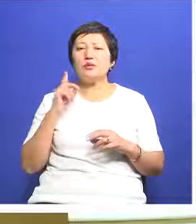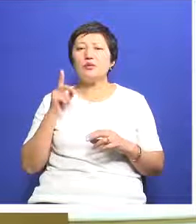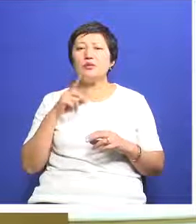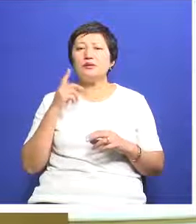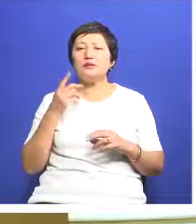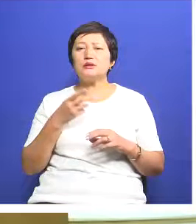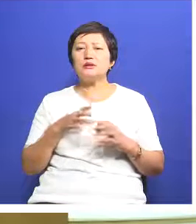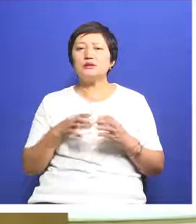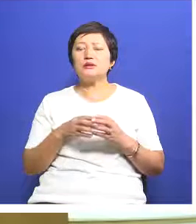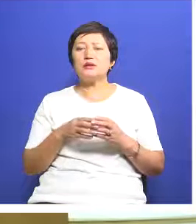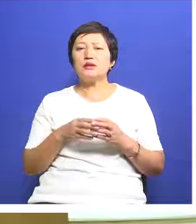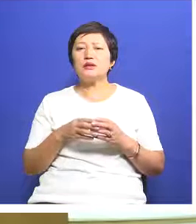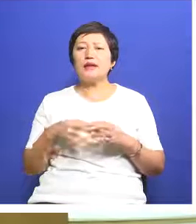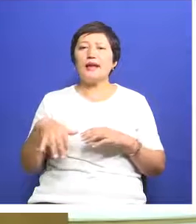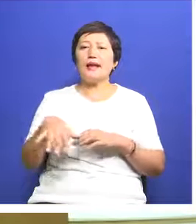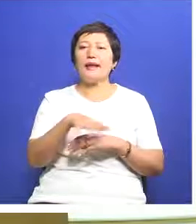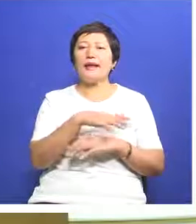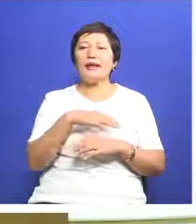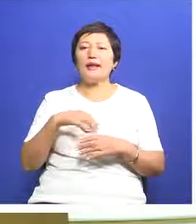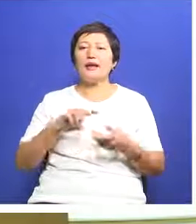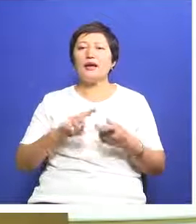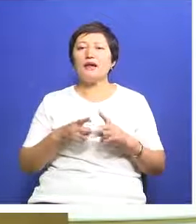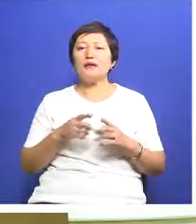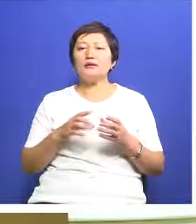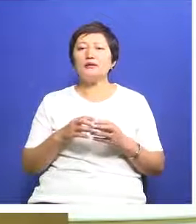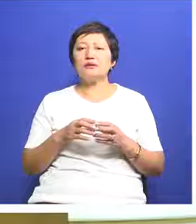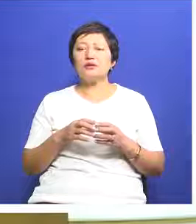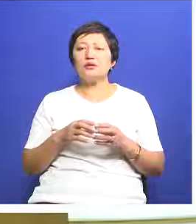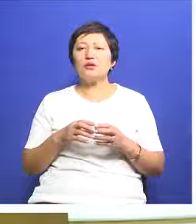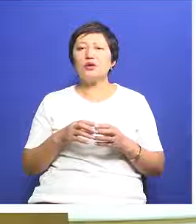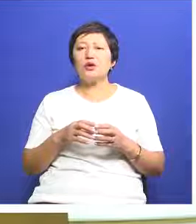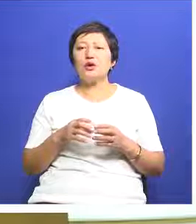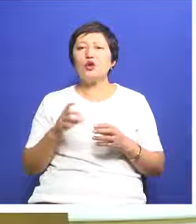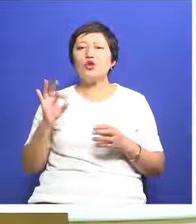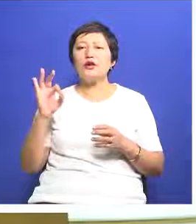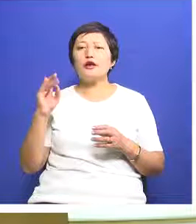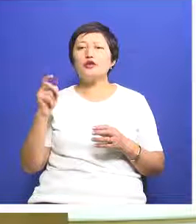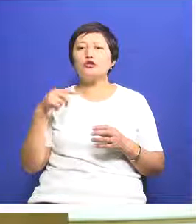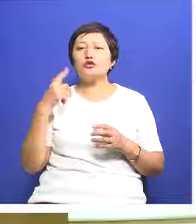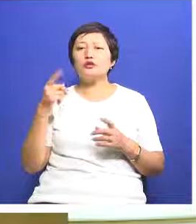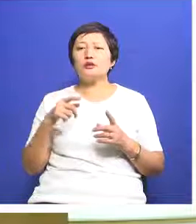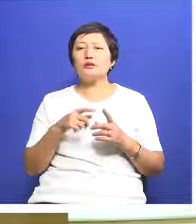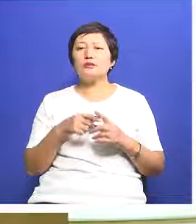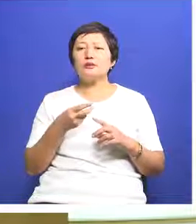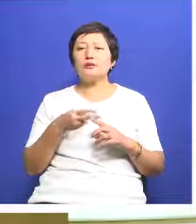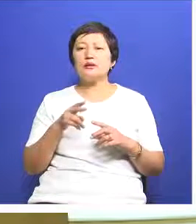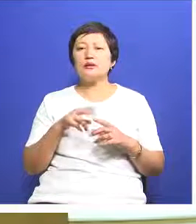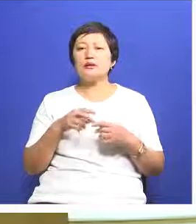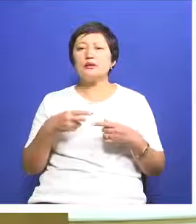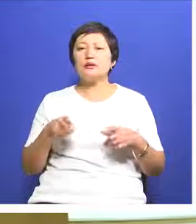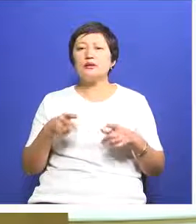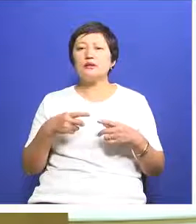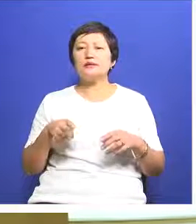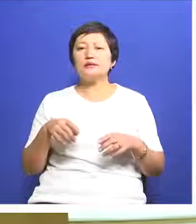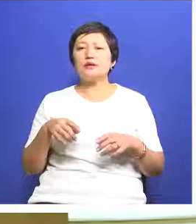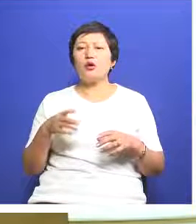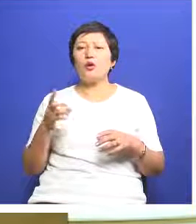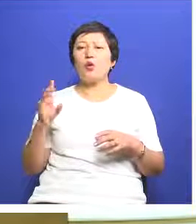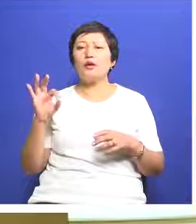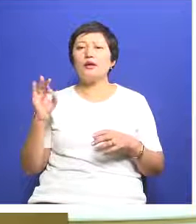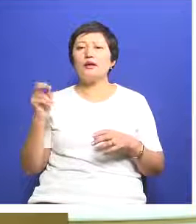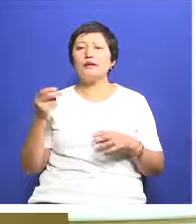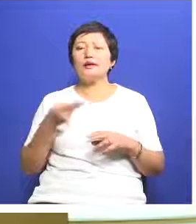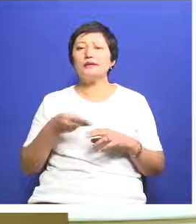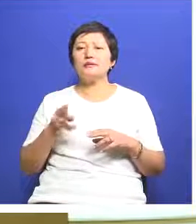жасыл элге айналды. Оган Кудайга шүгүр дейбиз. Содан кийин тагы колго алганым